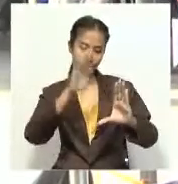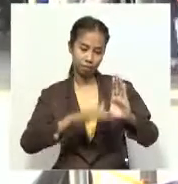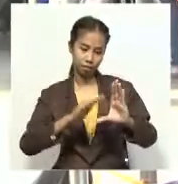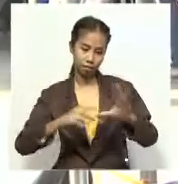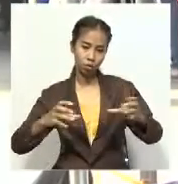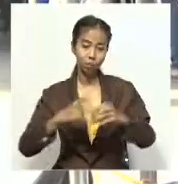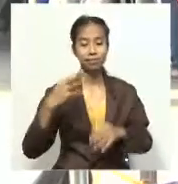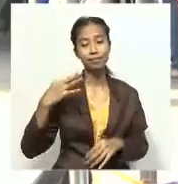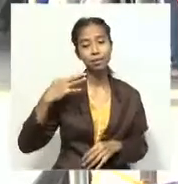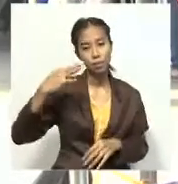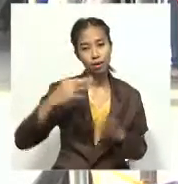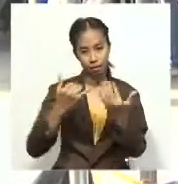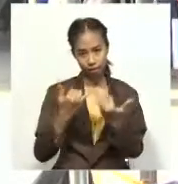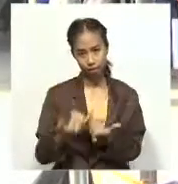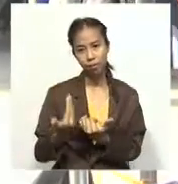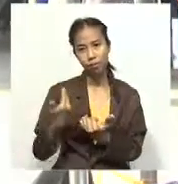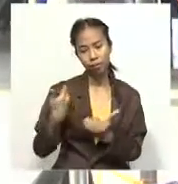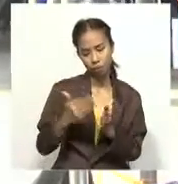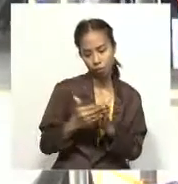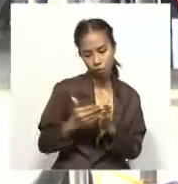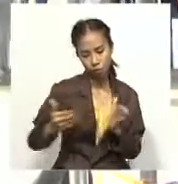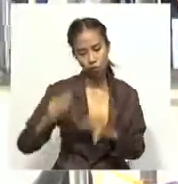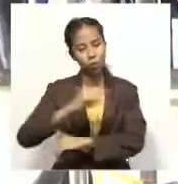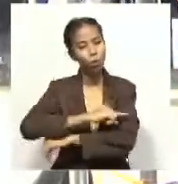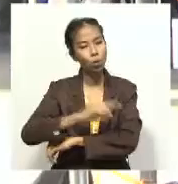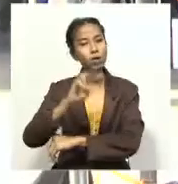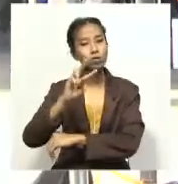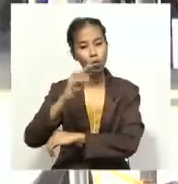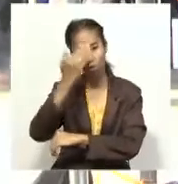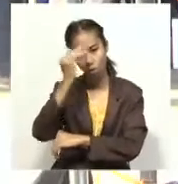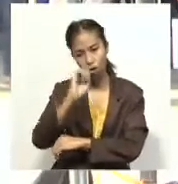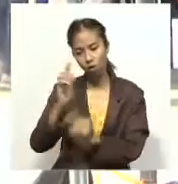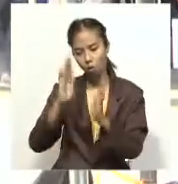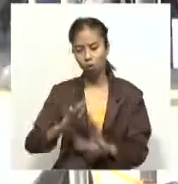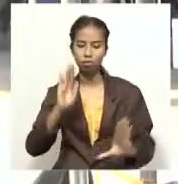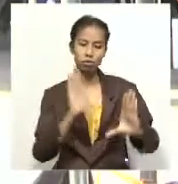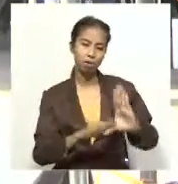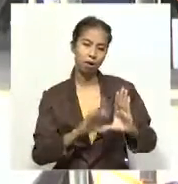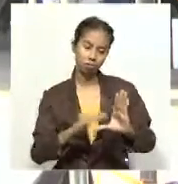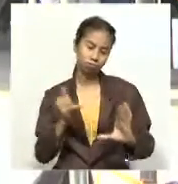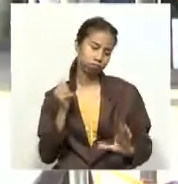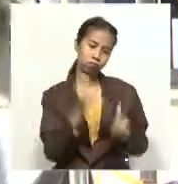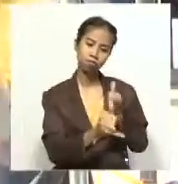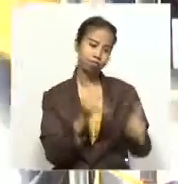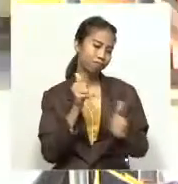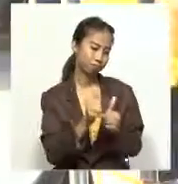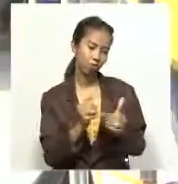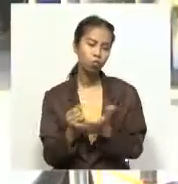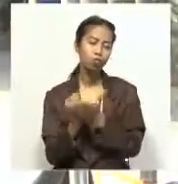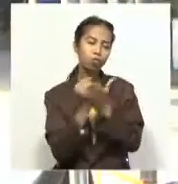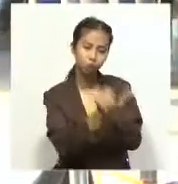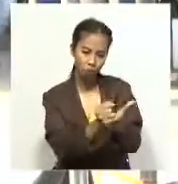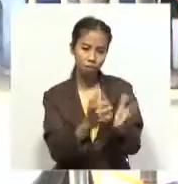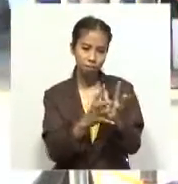าในจุดนี้จากเดิมที่มีระยะเวลา2วันแต่ว่าเนื่องจากว่ามีประชาชนเข้ามาสมัครแสดงความจำนงที่จะมาเป็นจิตอาสาจำนวนม